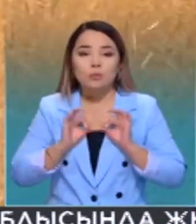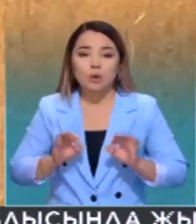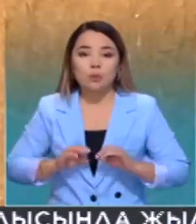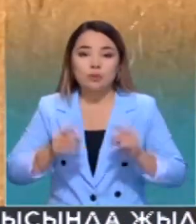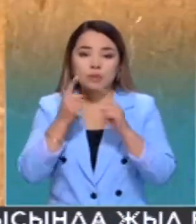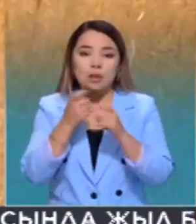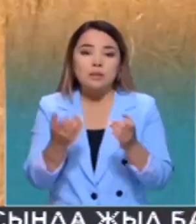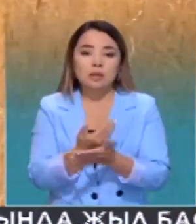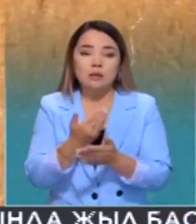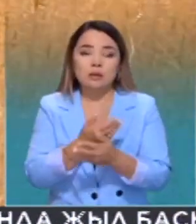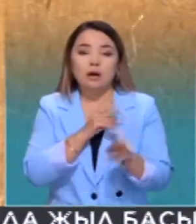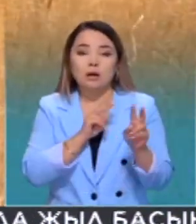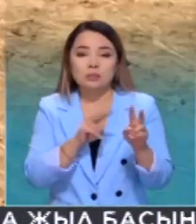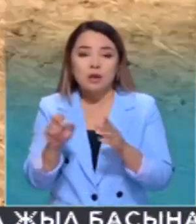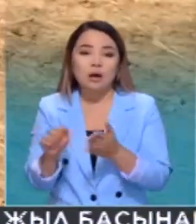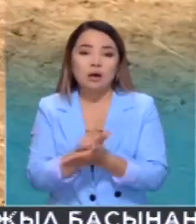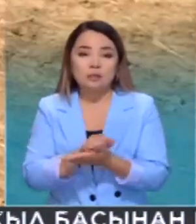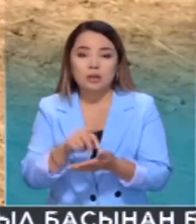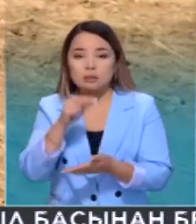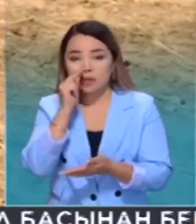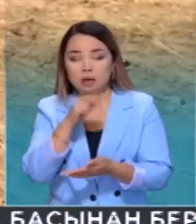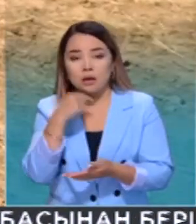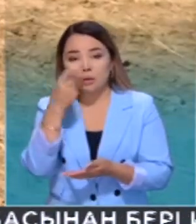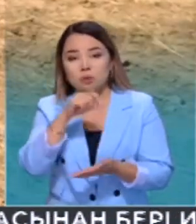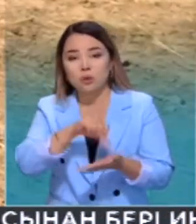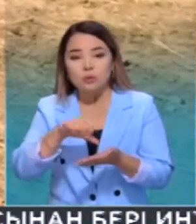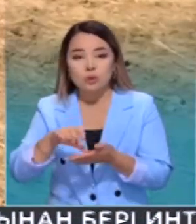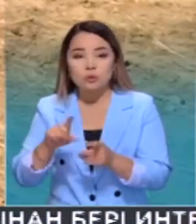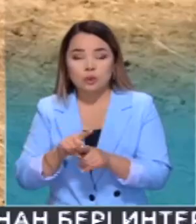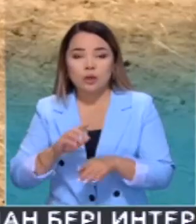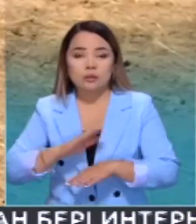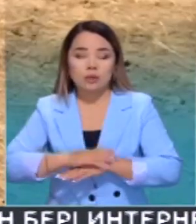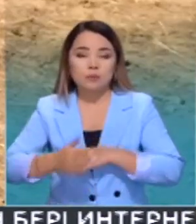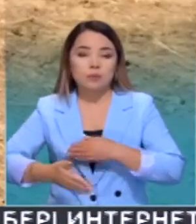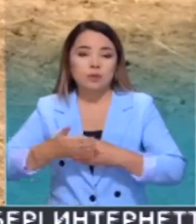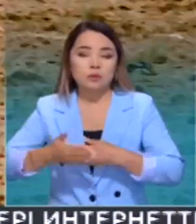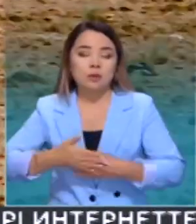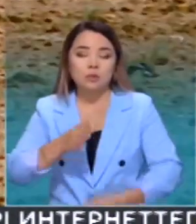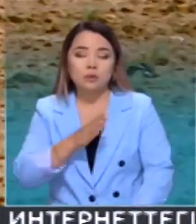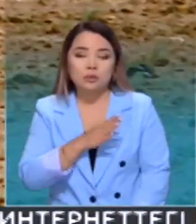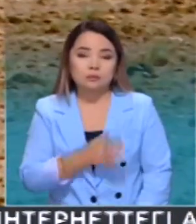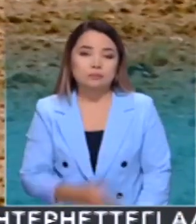прокуратураның мәліметінше қадағалау актілерімен кінәлі лауазымды тұлғалар тәртіптік жазаға тартылды.